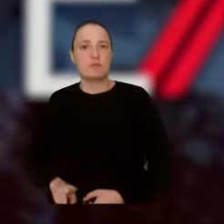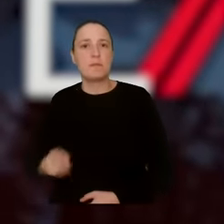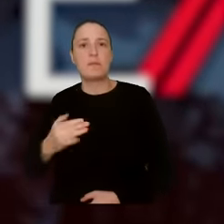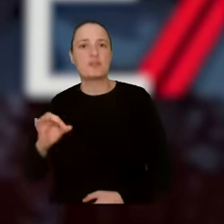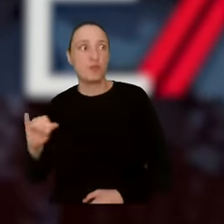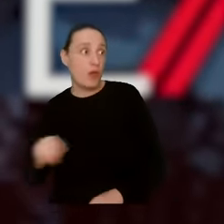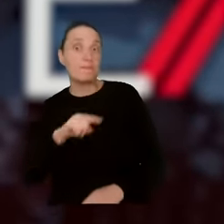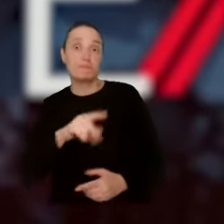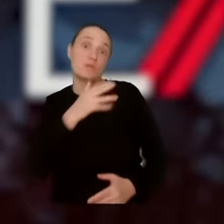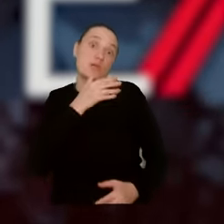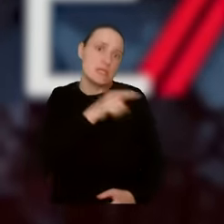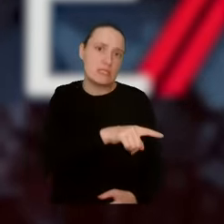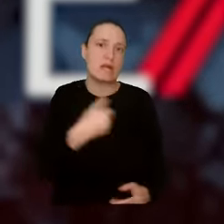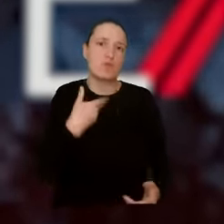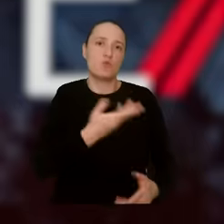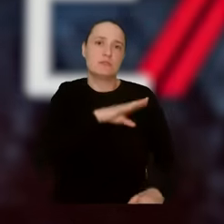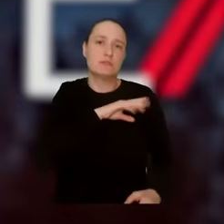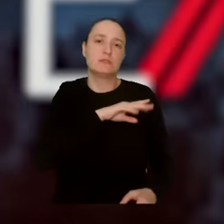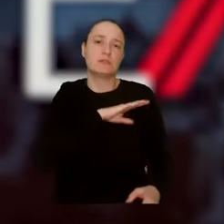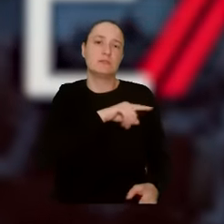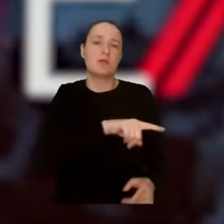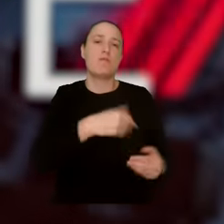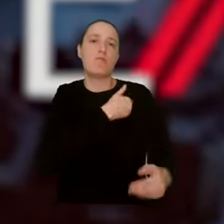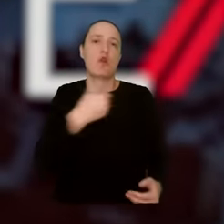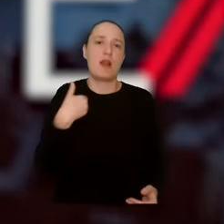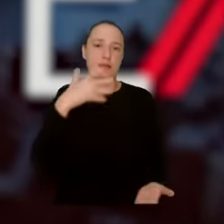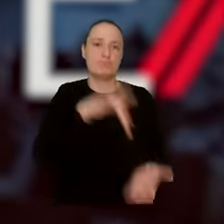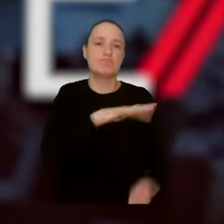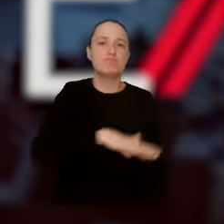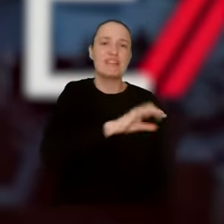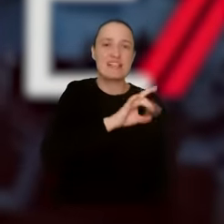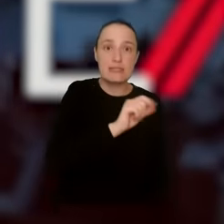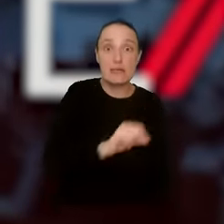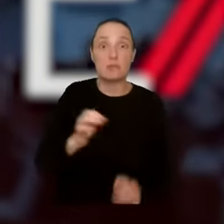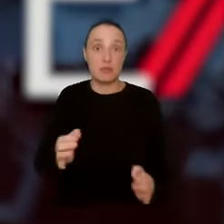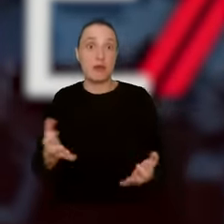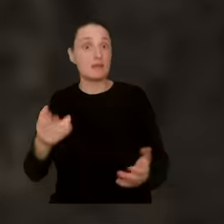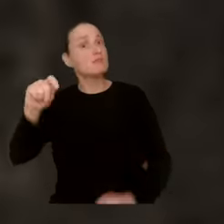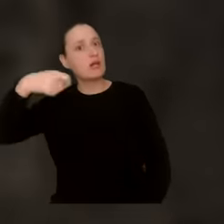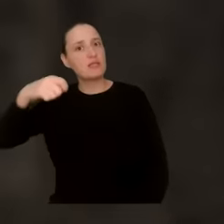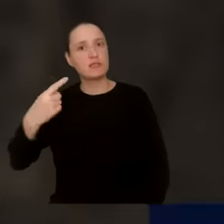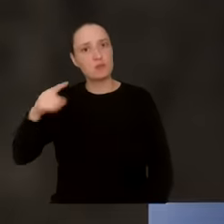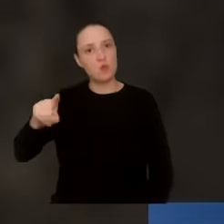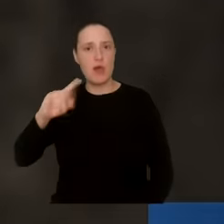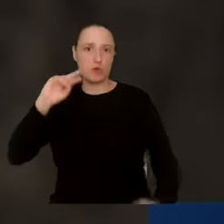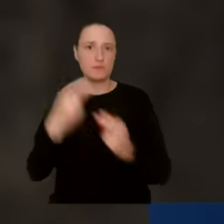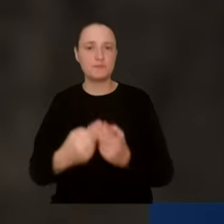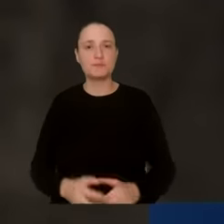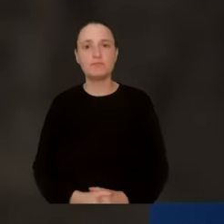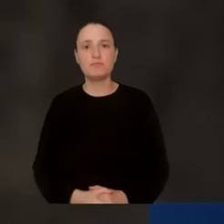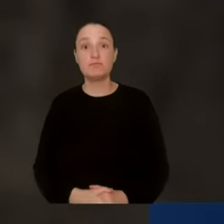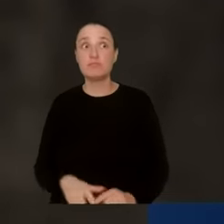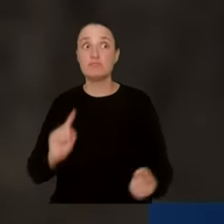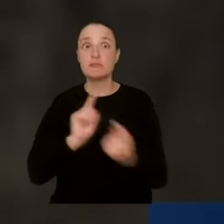obciąża Izrael, oraz na skandaliczne wypowiedzi dyplomaty. Głos w tej sprawie zabrał prezydent Andrzej Duda. Do spotkania ma dojść